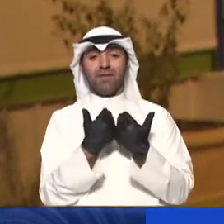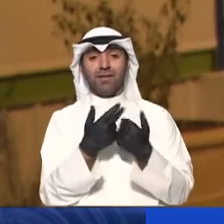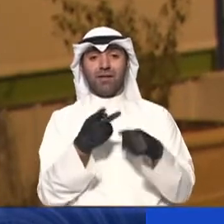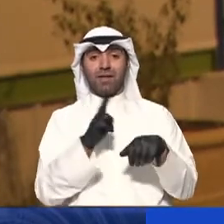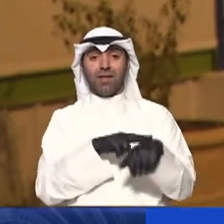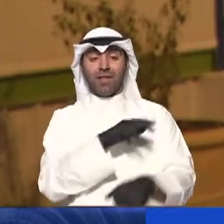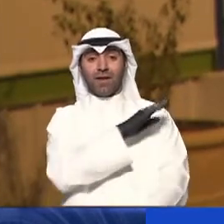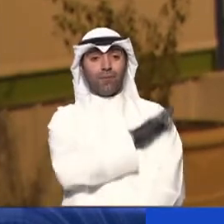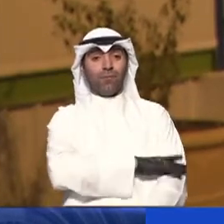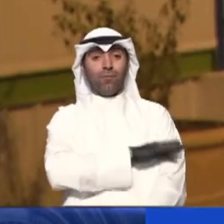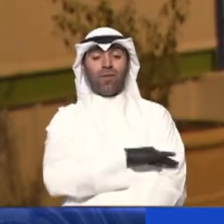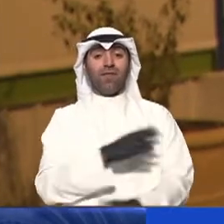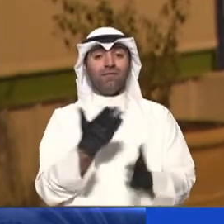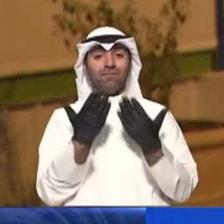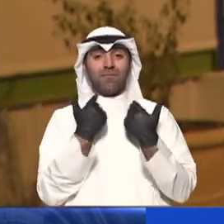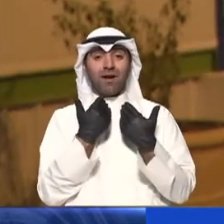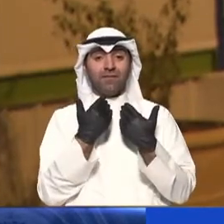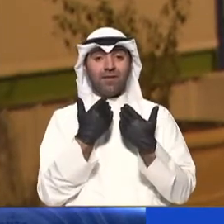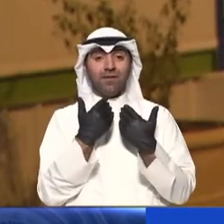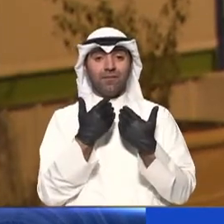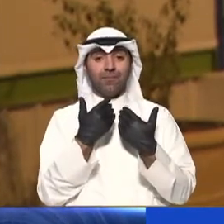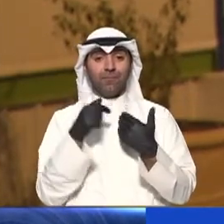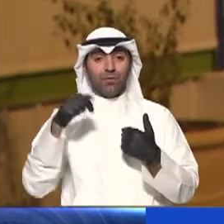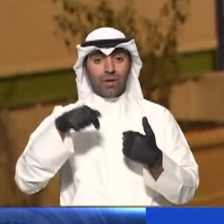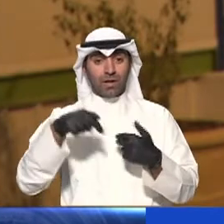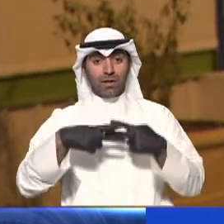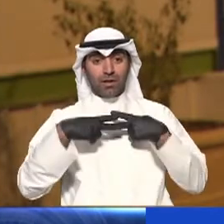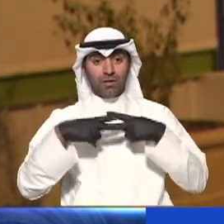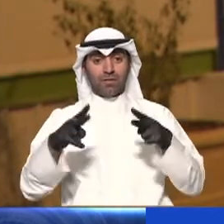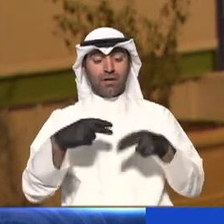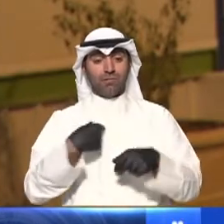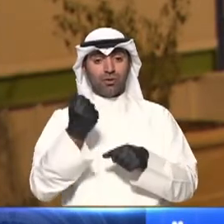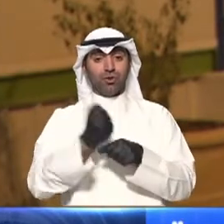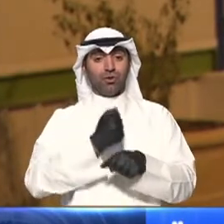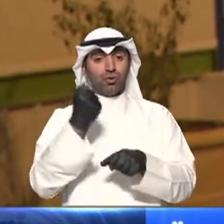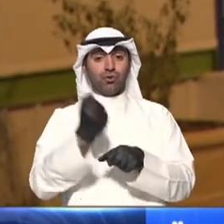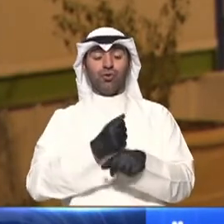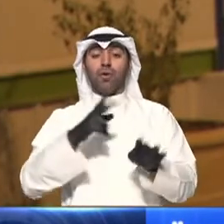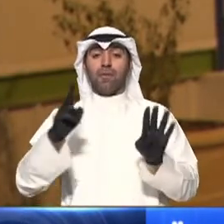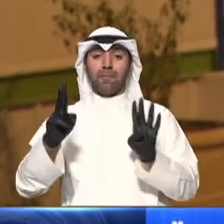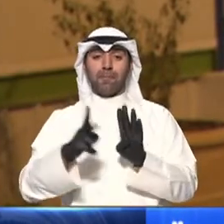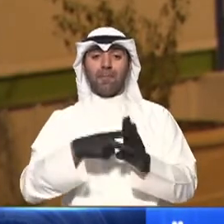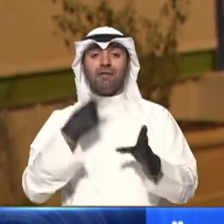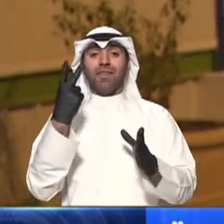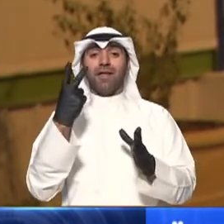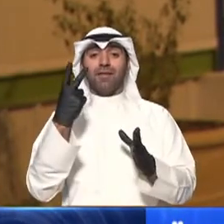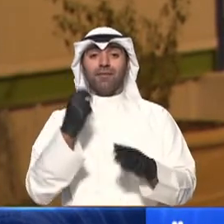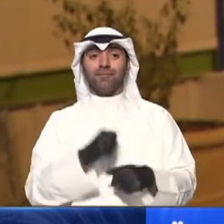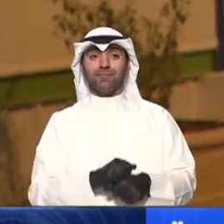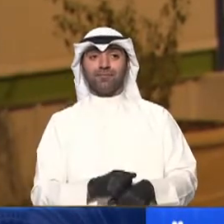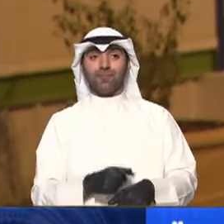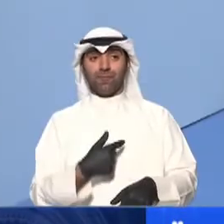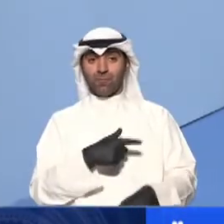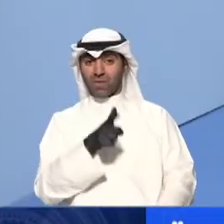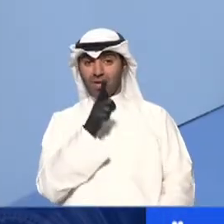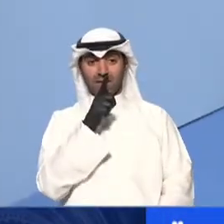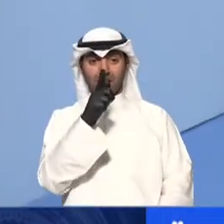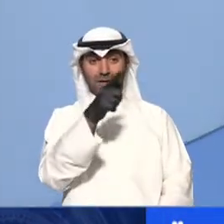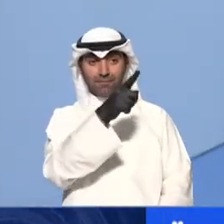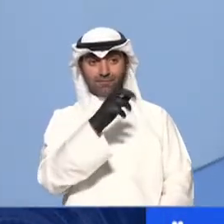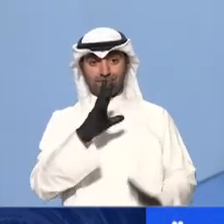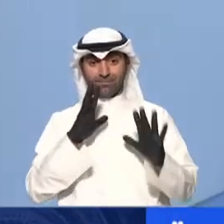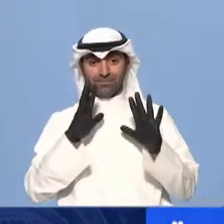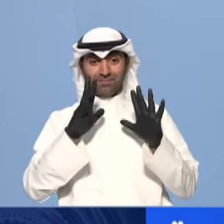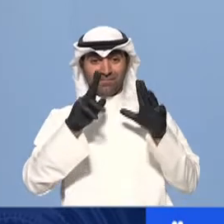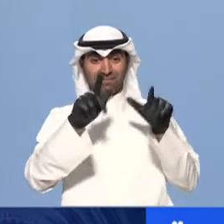هاي ستاندر توزيعتها، ليس توزيعه، احنا قاعد نوزع يعني شيء مؤقت، احنا قاعد